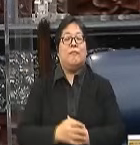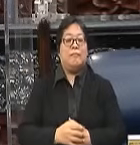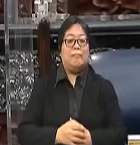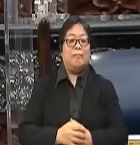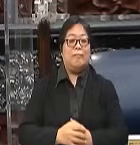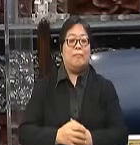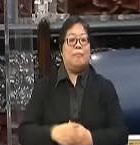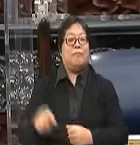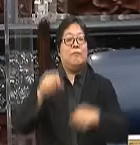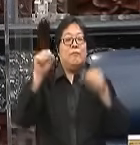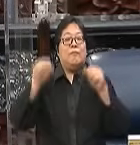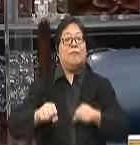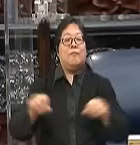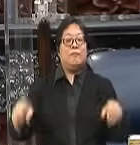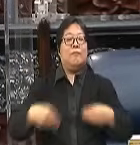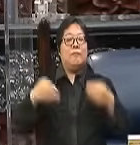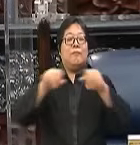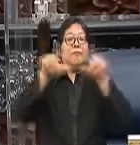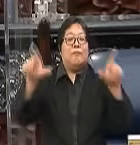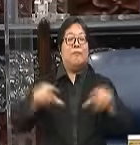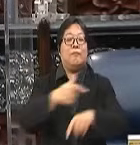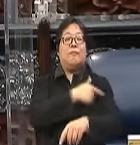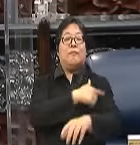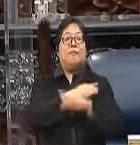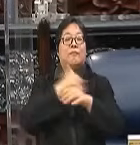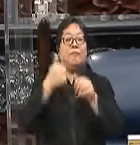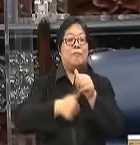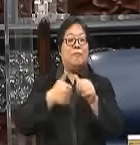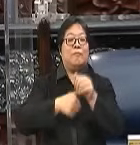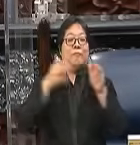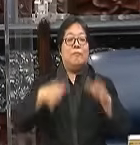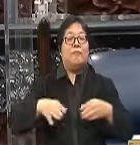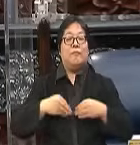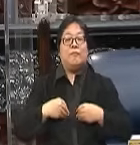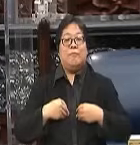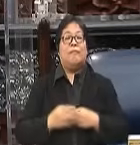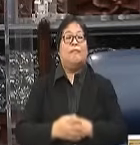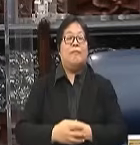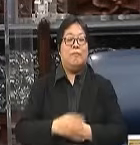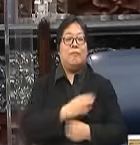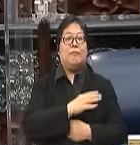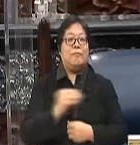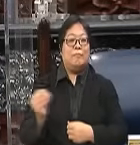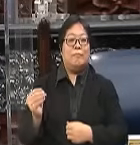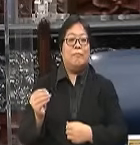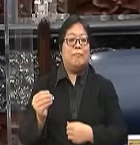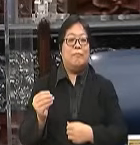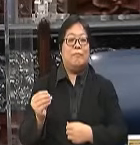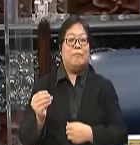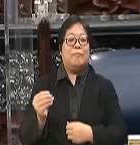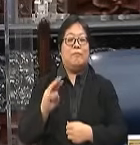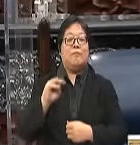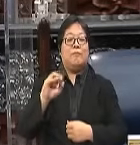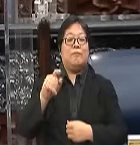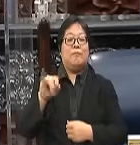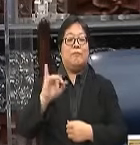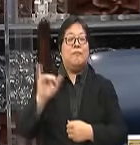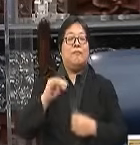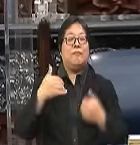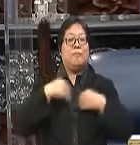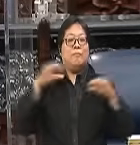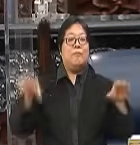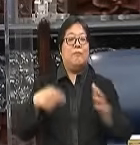yang dapat mencapai segel destinasi bagi setiap hemopexin dan sporty juga menghasilkan